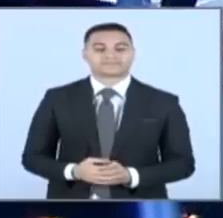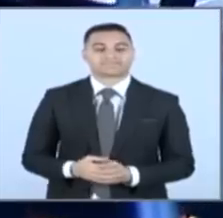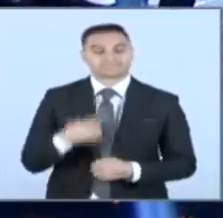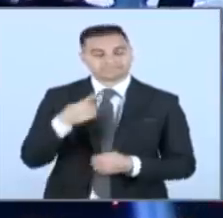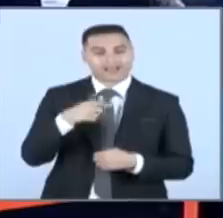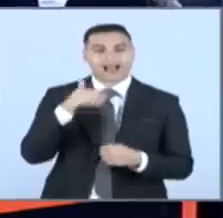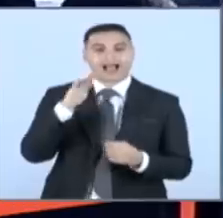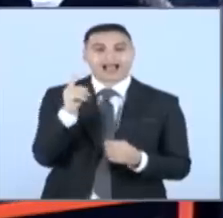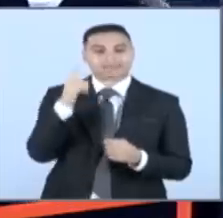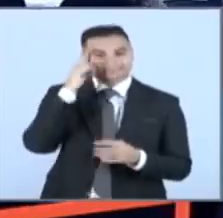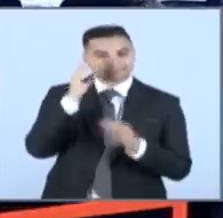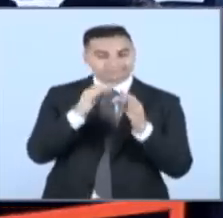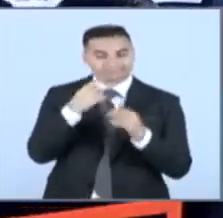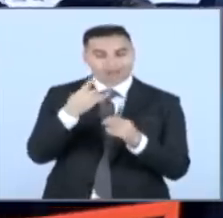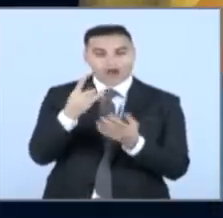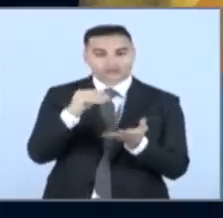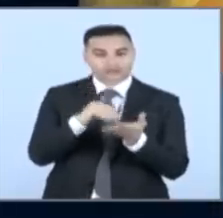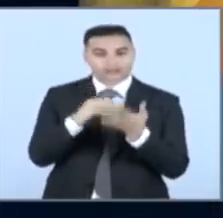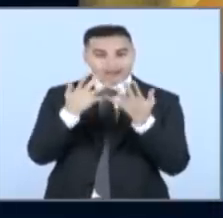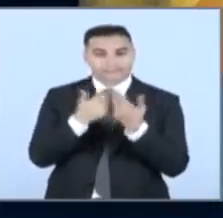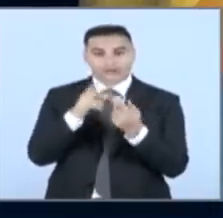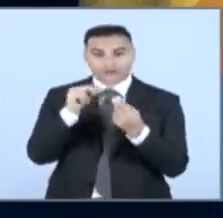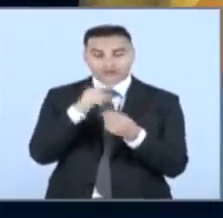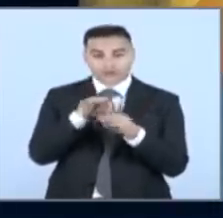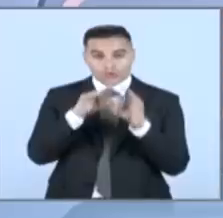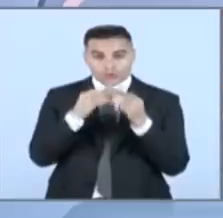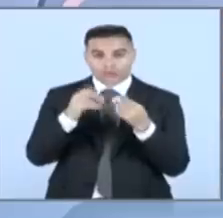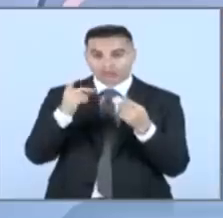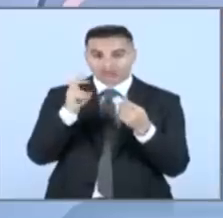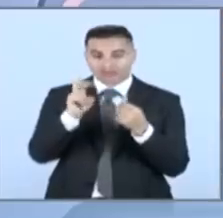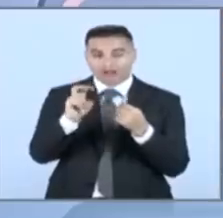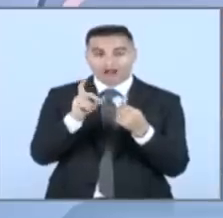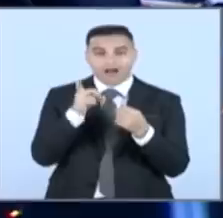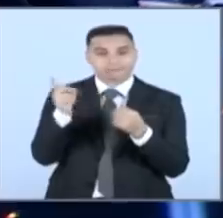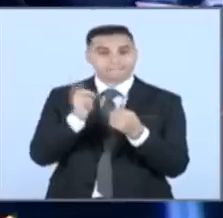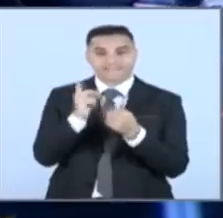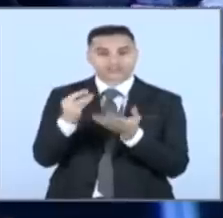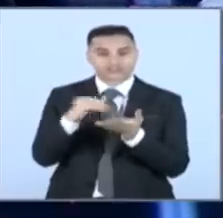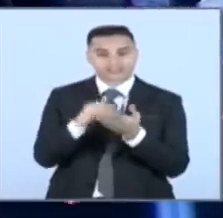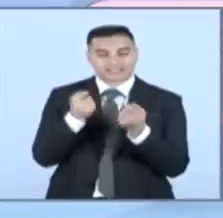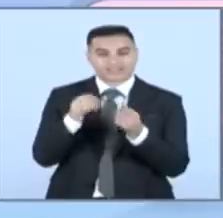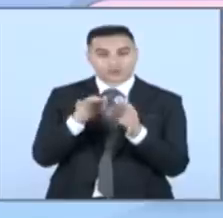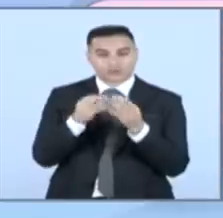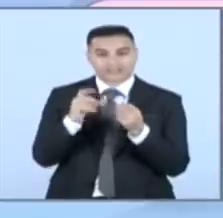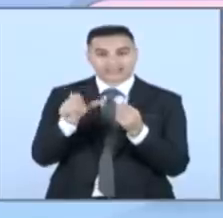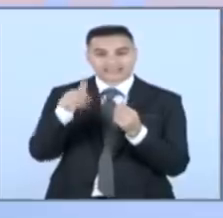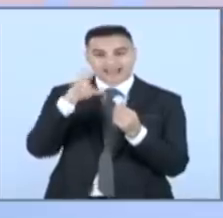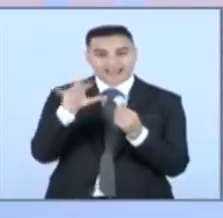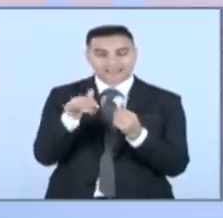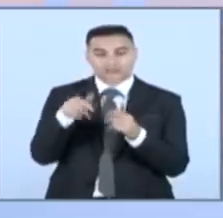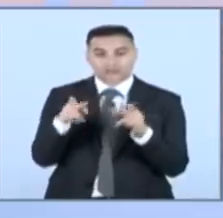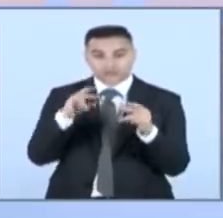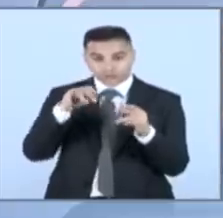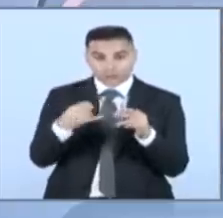برافو عليك يا آسر، 10 نقط. النتيجة 20 عيلة طه، مفيش نقط لعيلة نيازي.